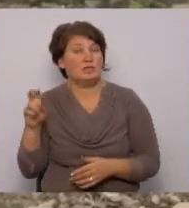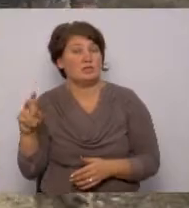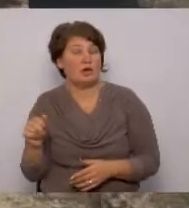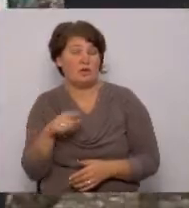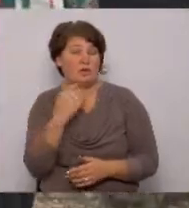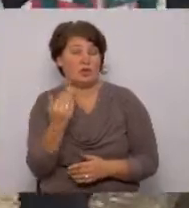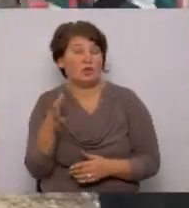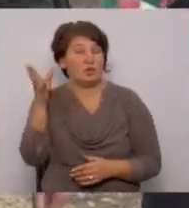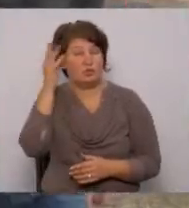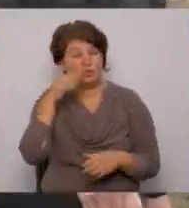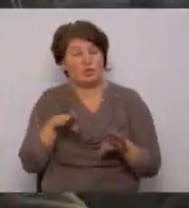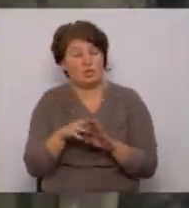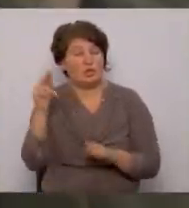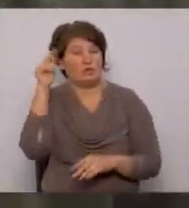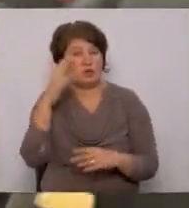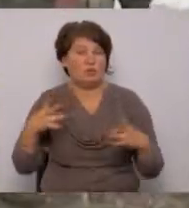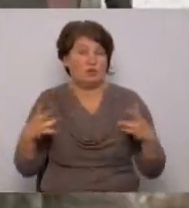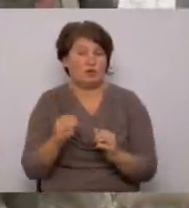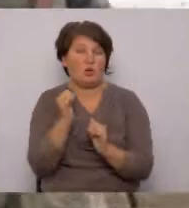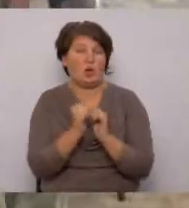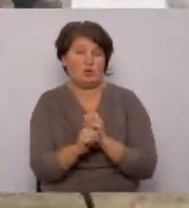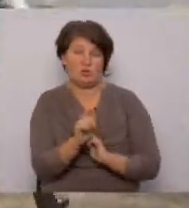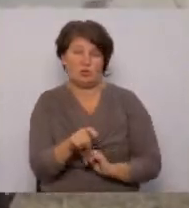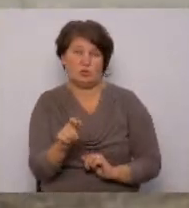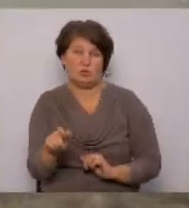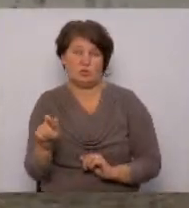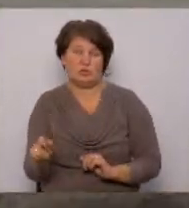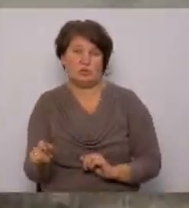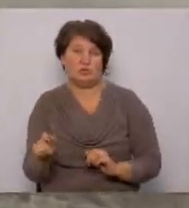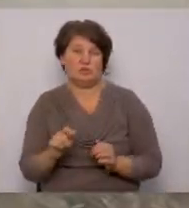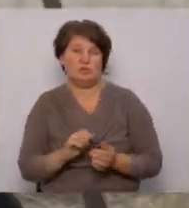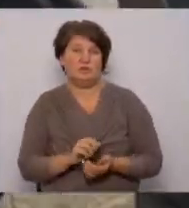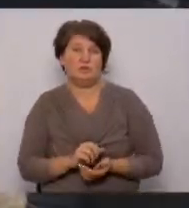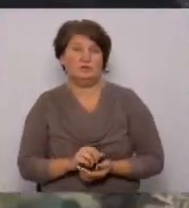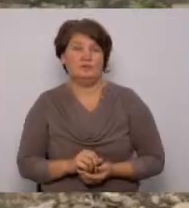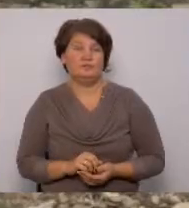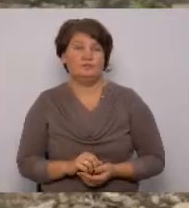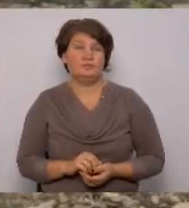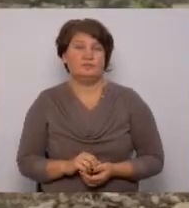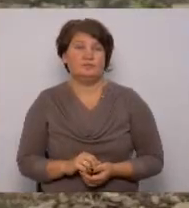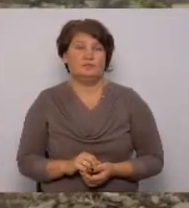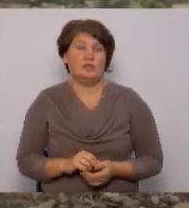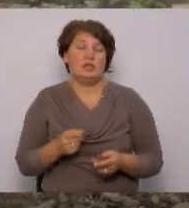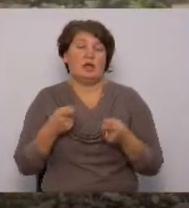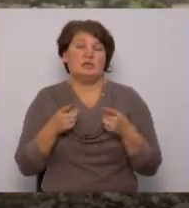на її думку, такі навчання потрібні для кожної людини. Постерігаємо по сторонах. Насправді